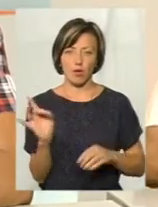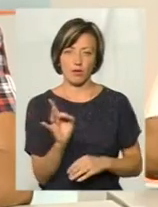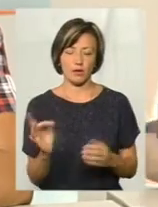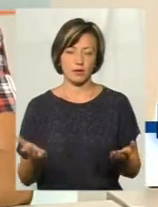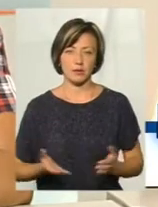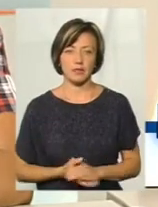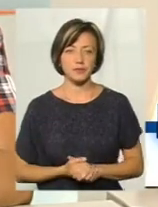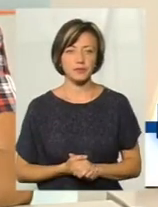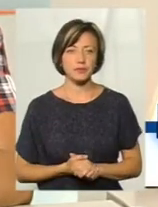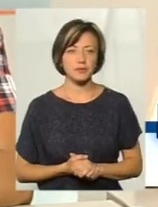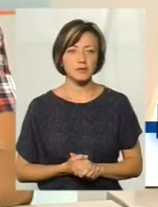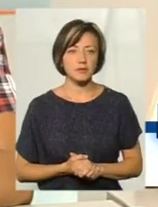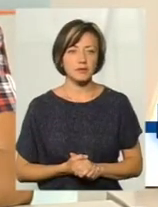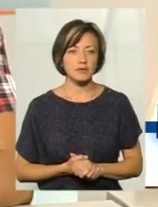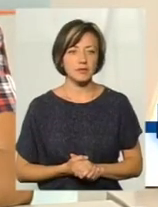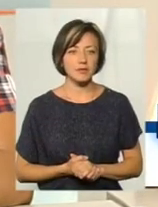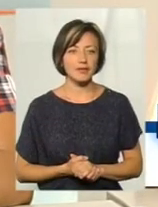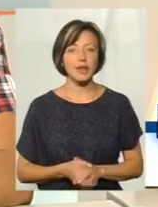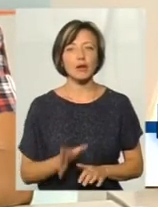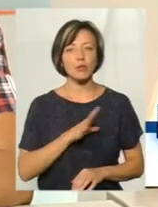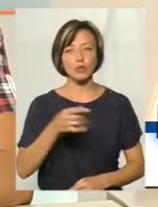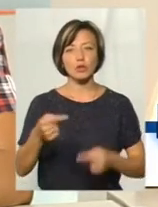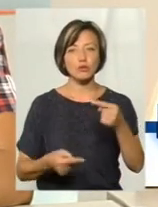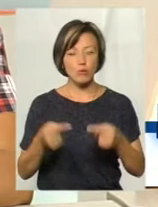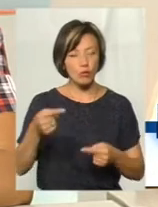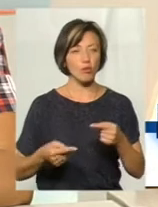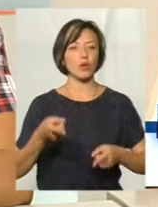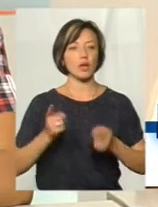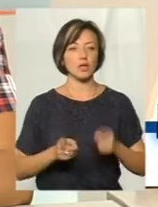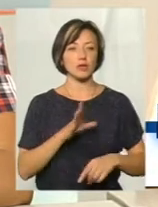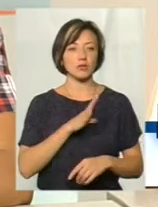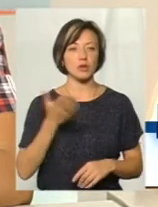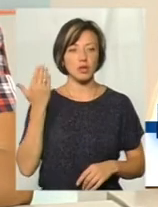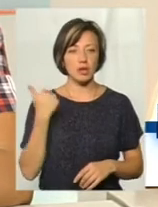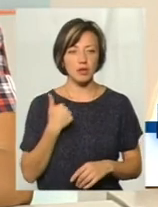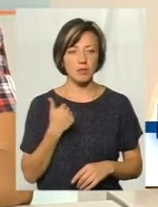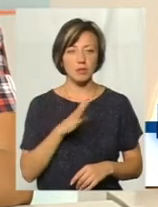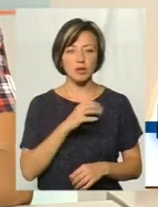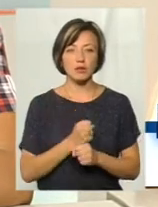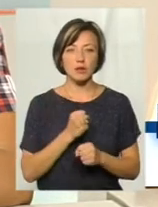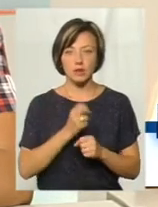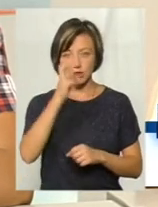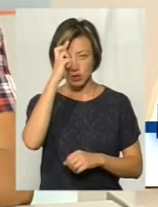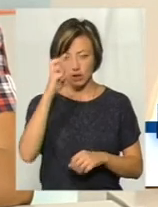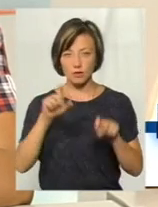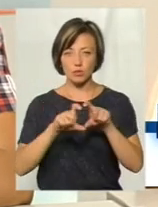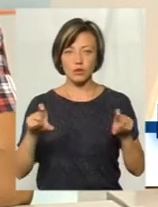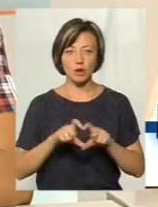далі вже нема куди. Були спори, були дійсно, я тоді вже був, працював в державних